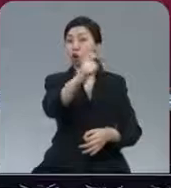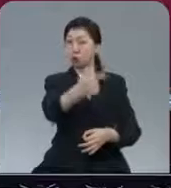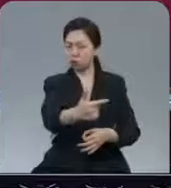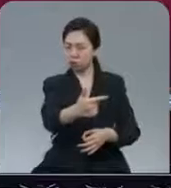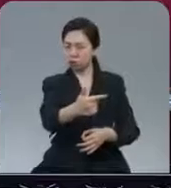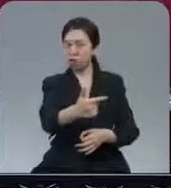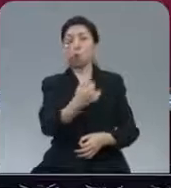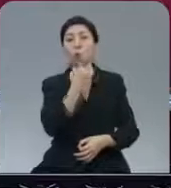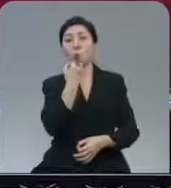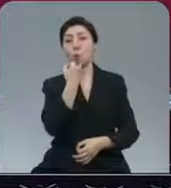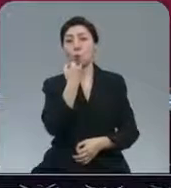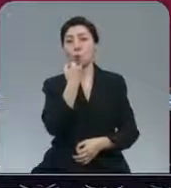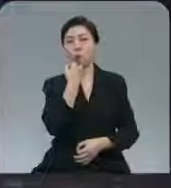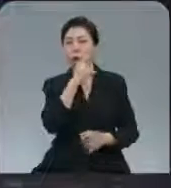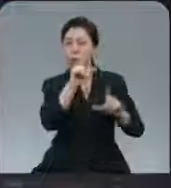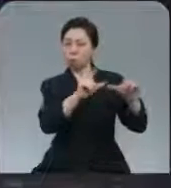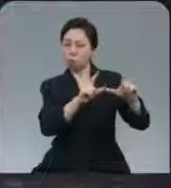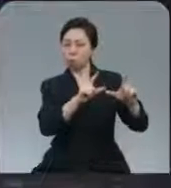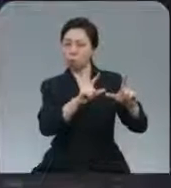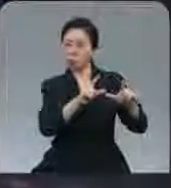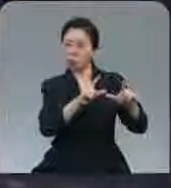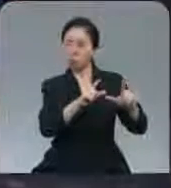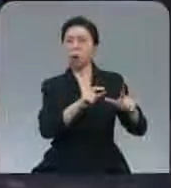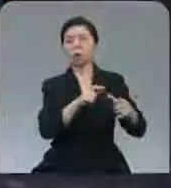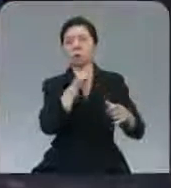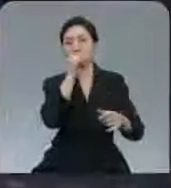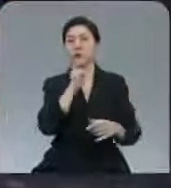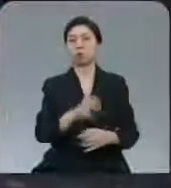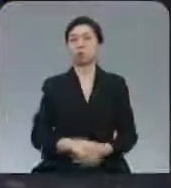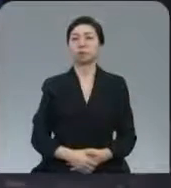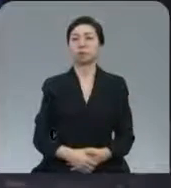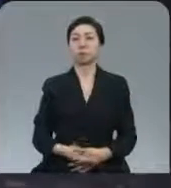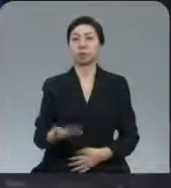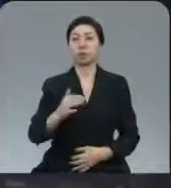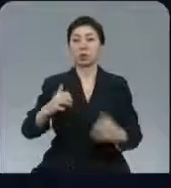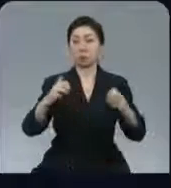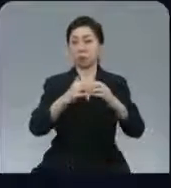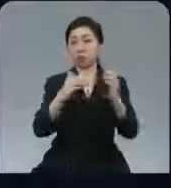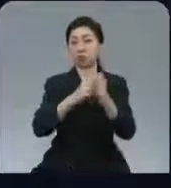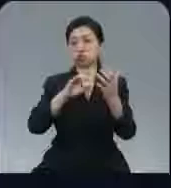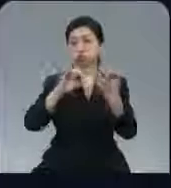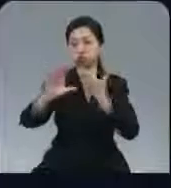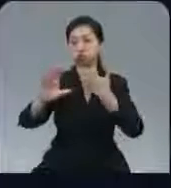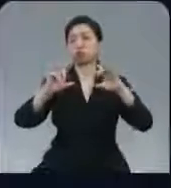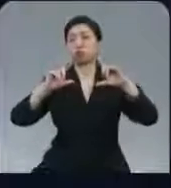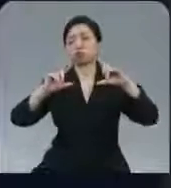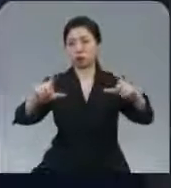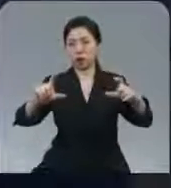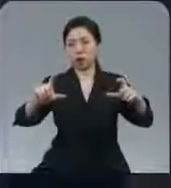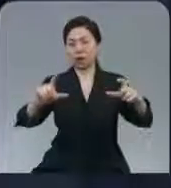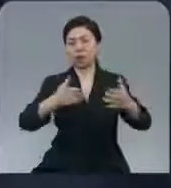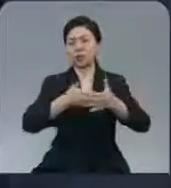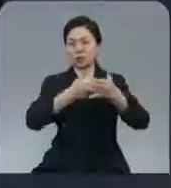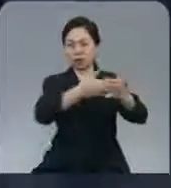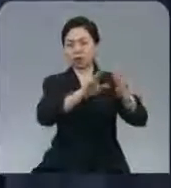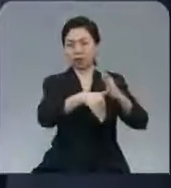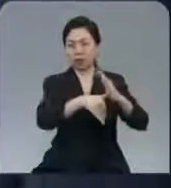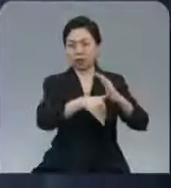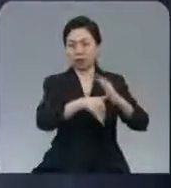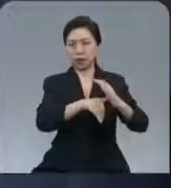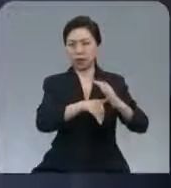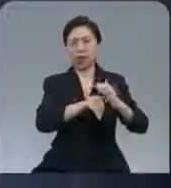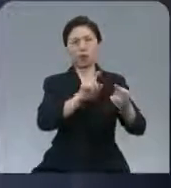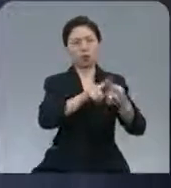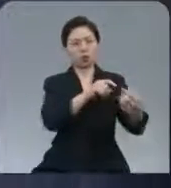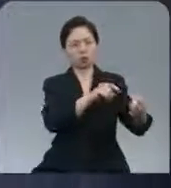tình cho biết hai bên đã thảo luận khá sau về vấn đề xuất tuyên bố chấm dứt chiến tranh có thể hai nước gần nhắc tới việc chủ tịch ủy ban Quốc vụ